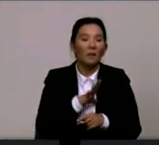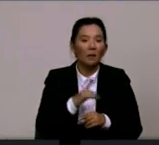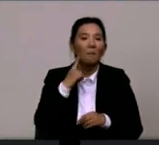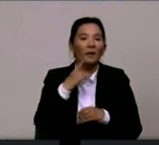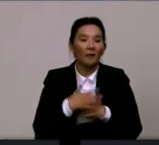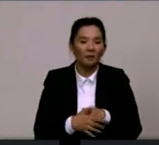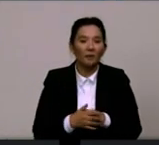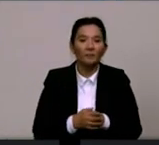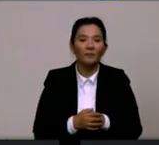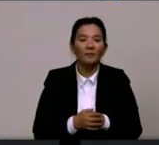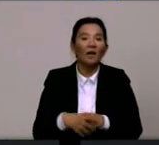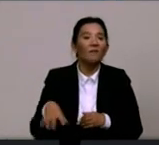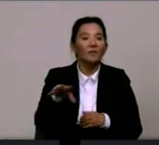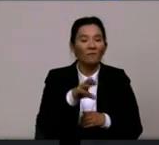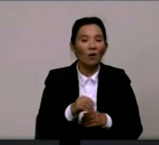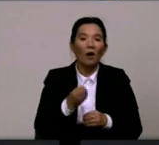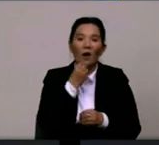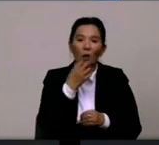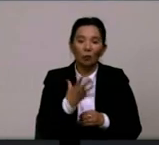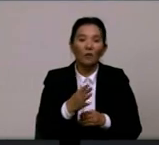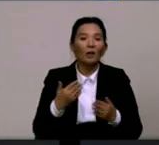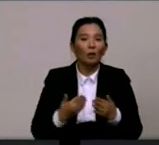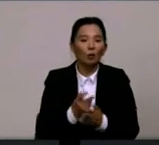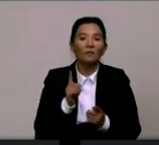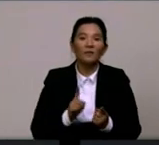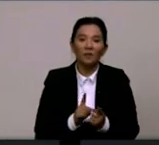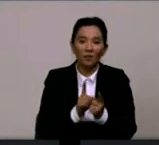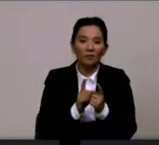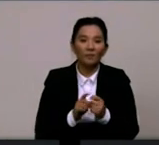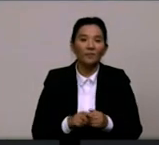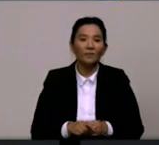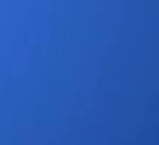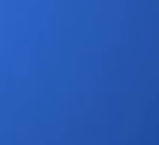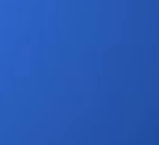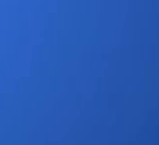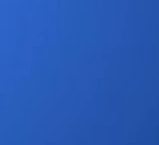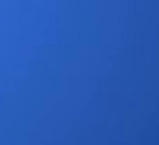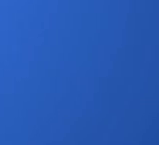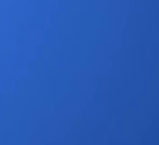понятно. Всего хорошего, до новых встреч!